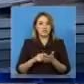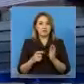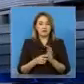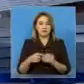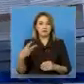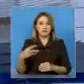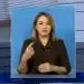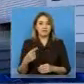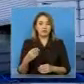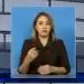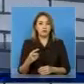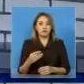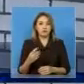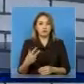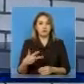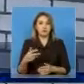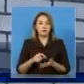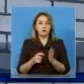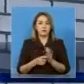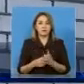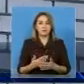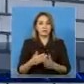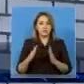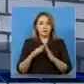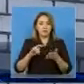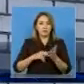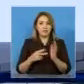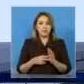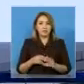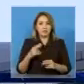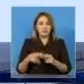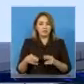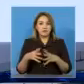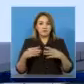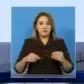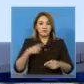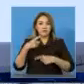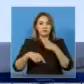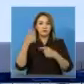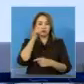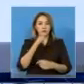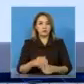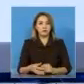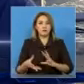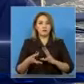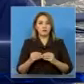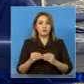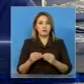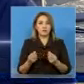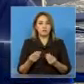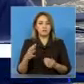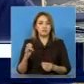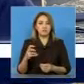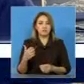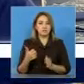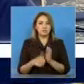20 однокомнатных, двухкомнатных и трехкомнатных. Дом планируется сдать в эксплуатацию весной будущего года. Общая проектная стоимость